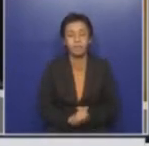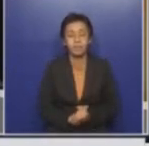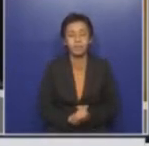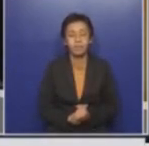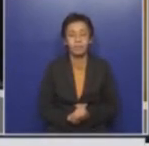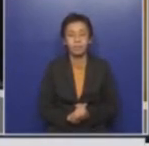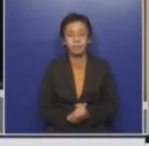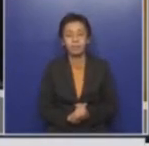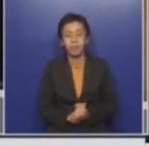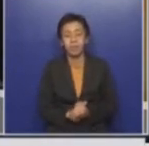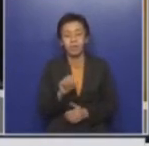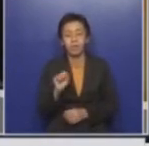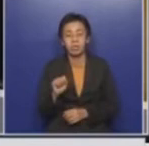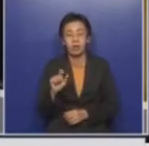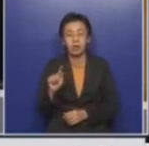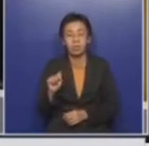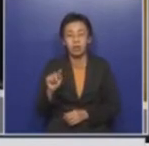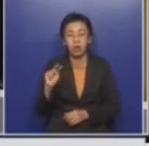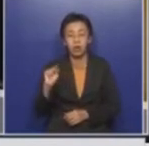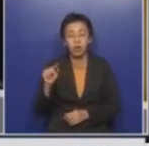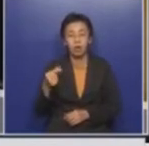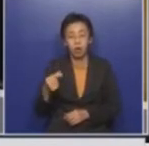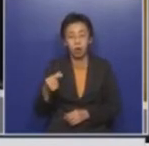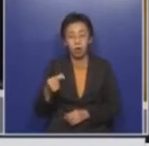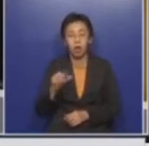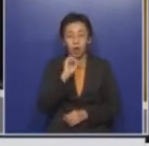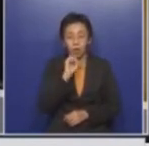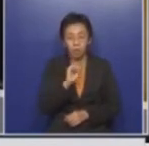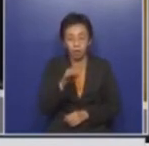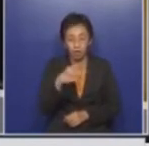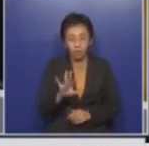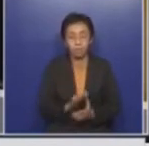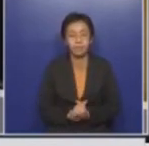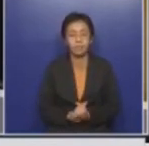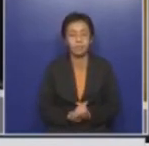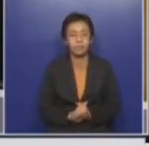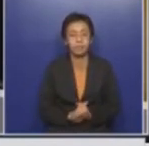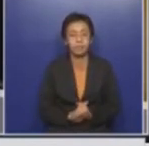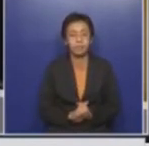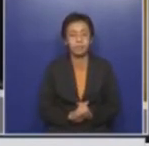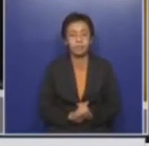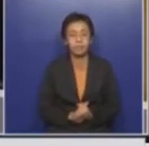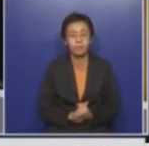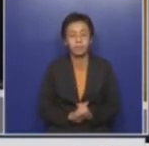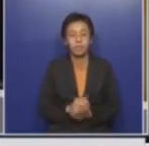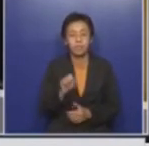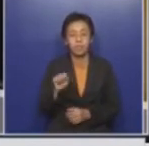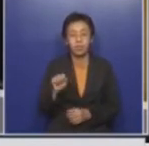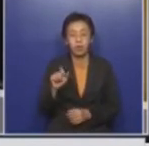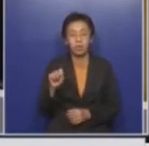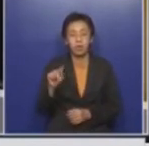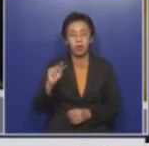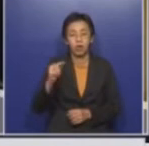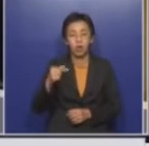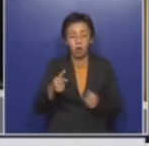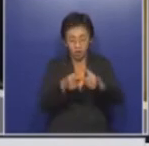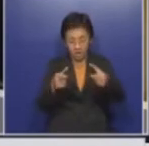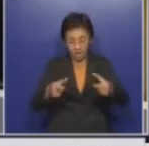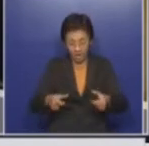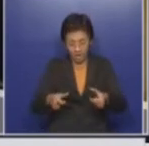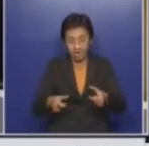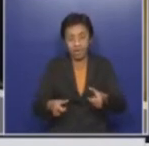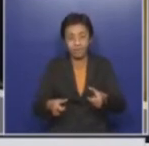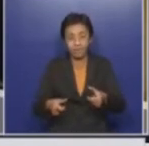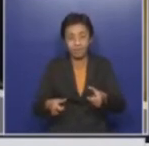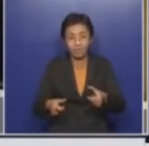ที่สตง.ได้บอกนะครับในเอกสารรายงานของสตง.เนี่ยนะครับท่านประธานเล่มนี้เนี่ยท่าน